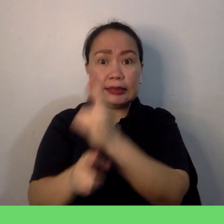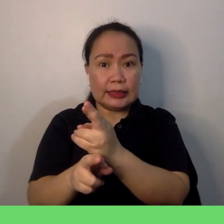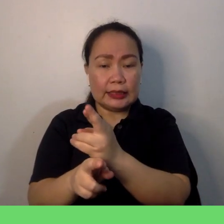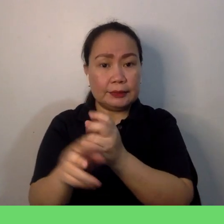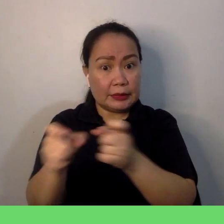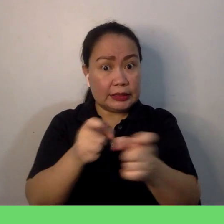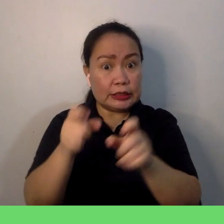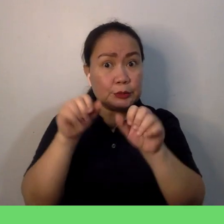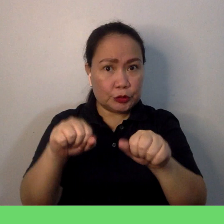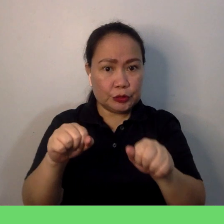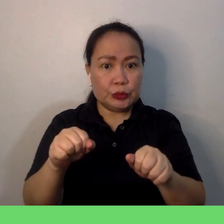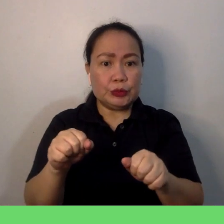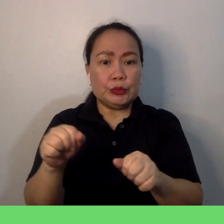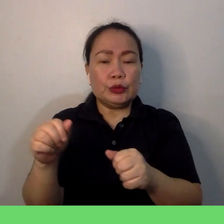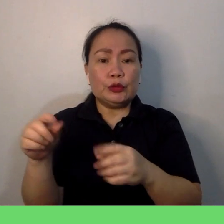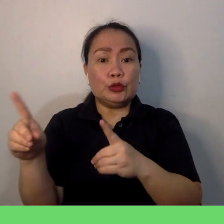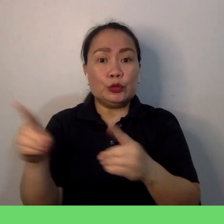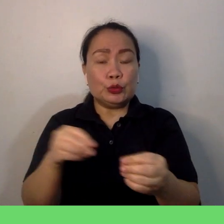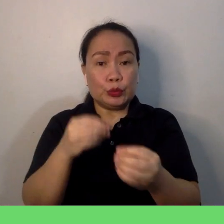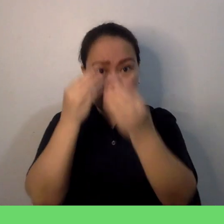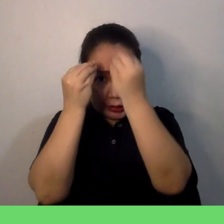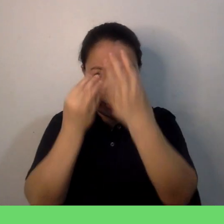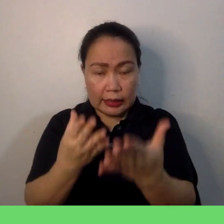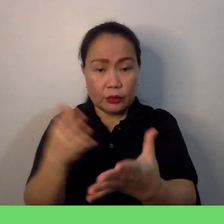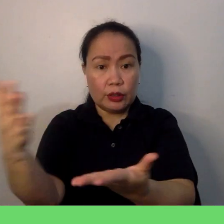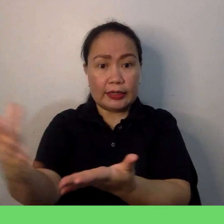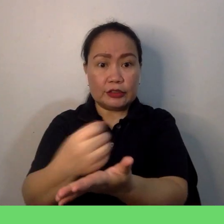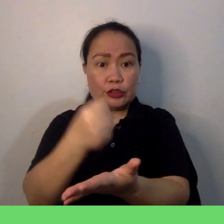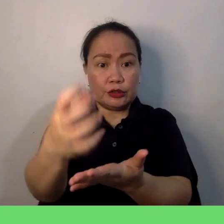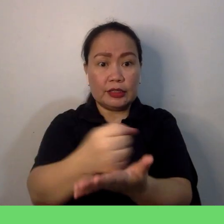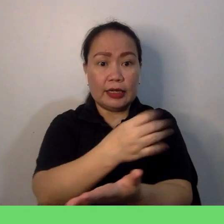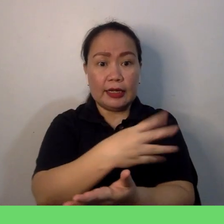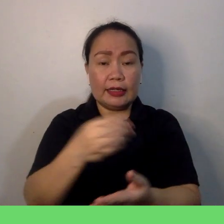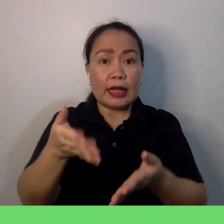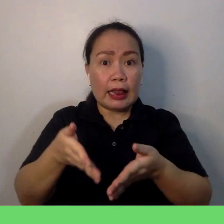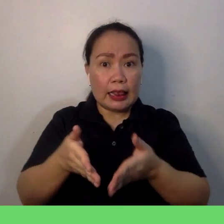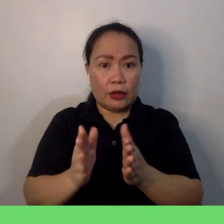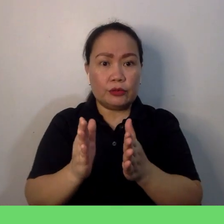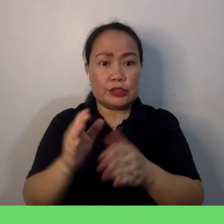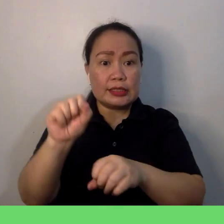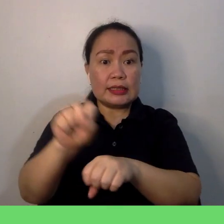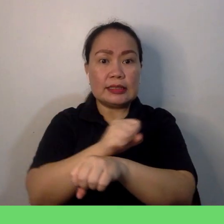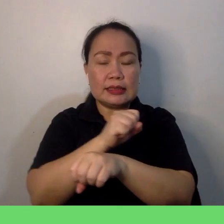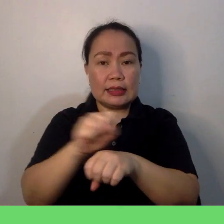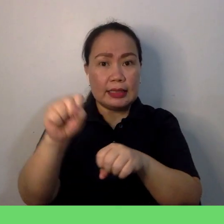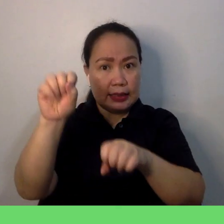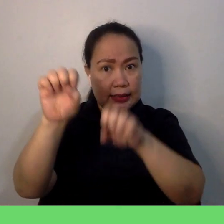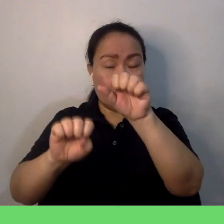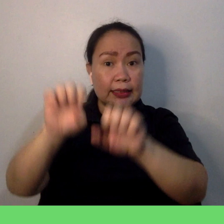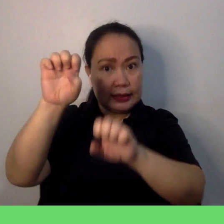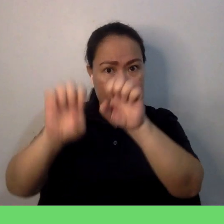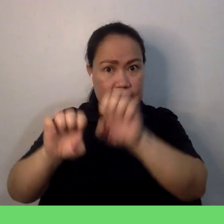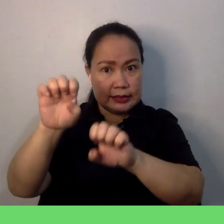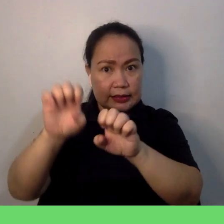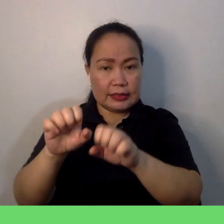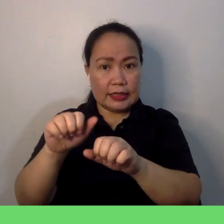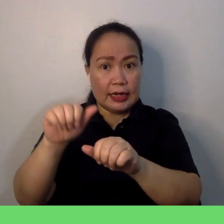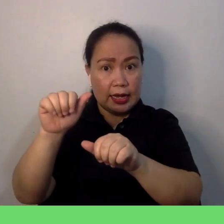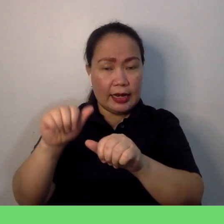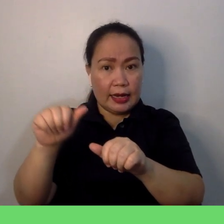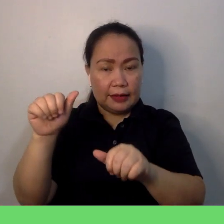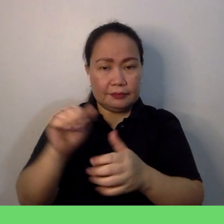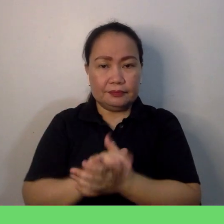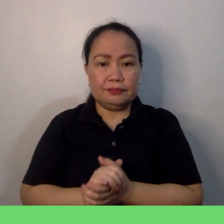So, halimbawa, anong pinakamagandang brand o brand ng shampoo? So,